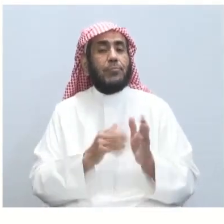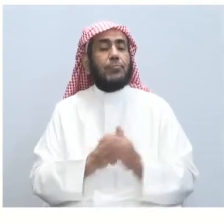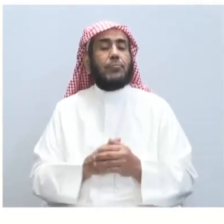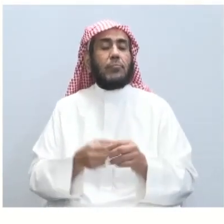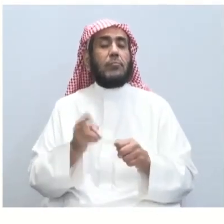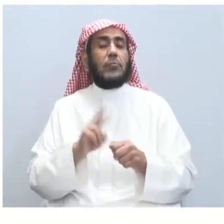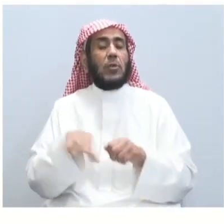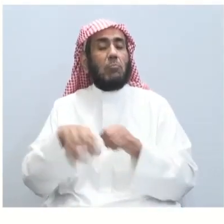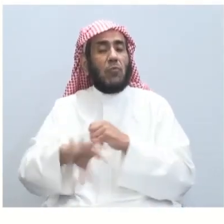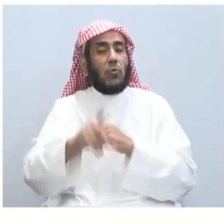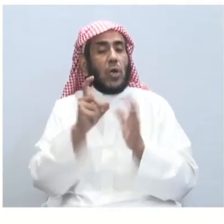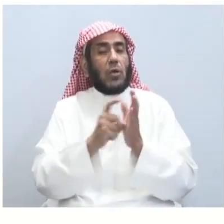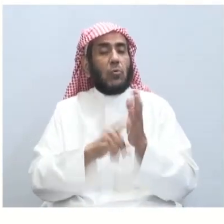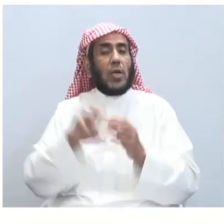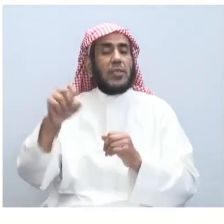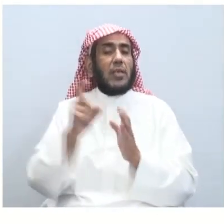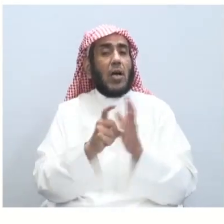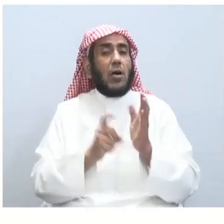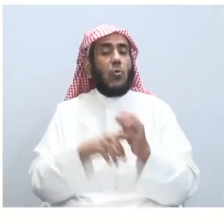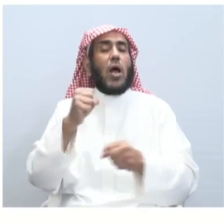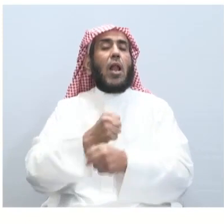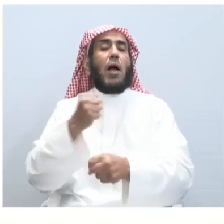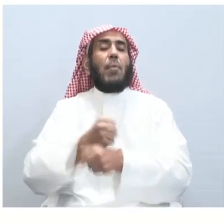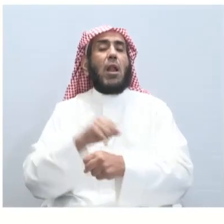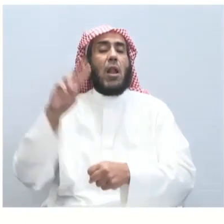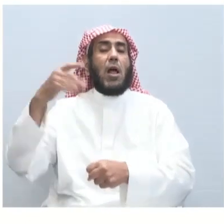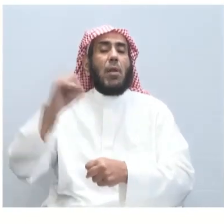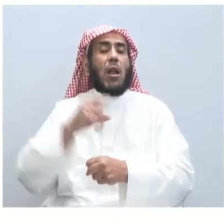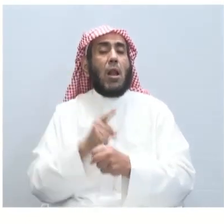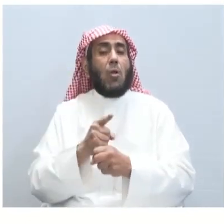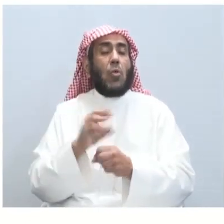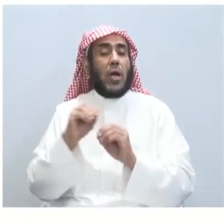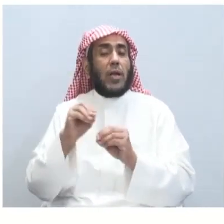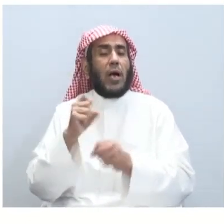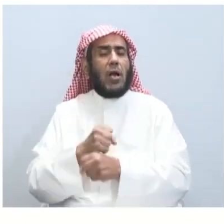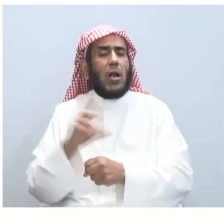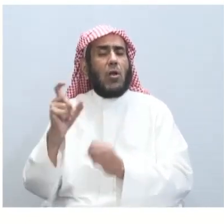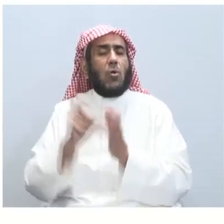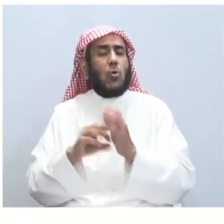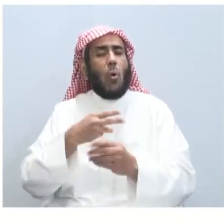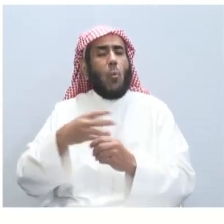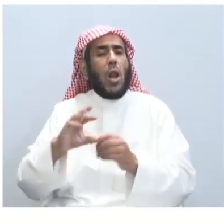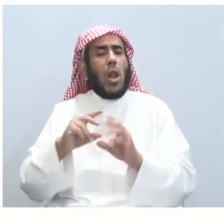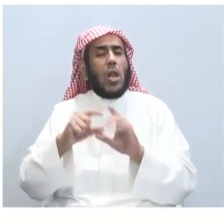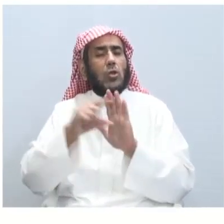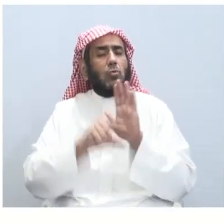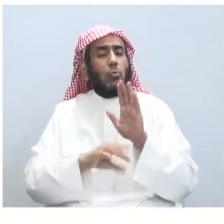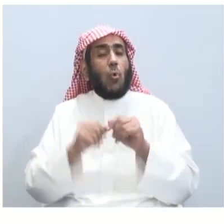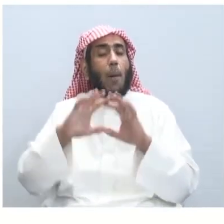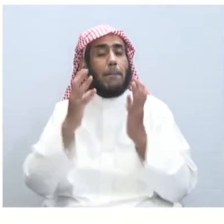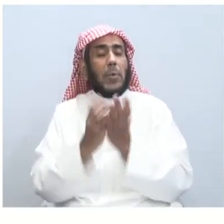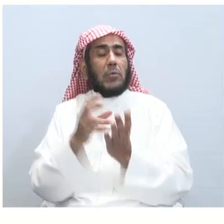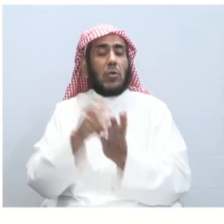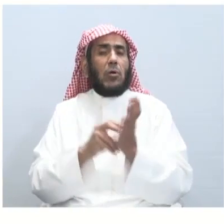ايضا من فروع القانون الخاص قانون العمل قانون العمل وذكرنا انه يتناول عده امور هو مجموعه